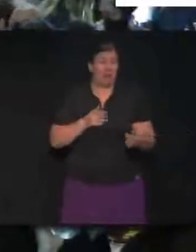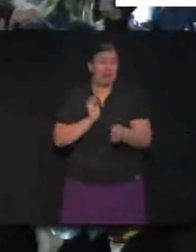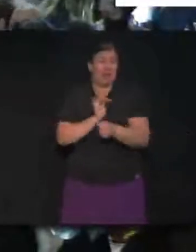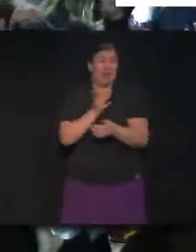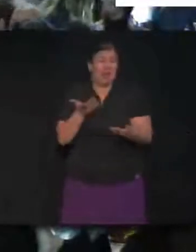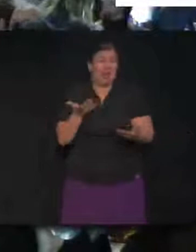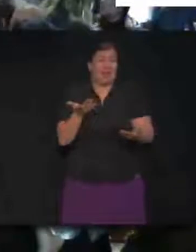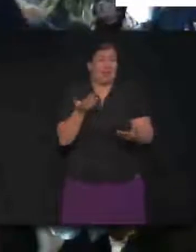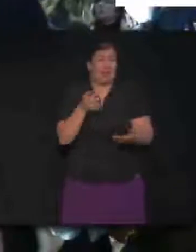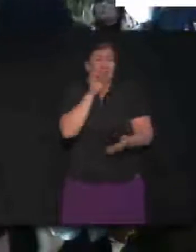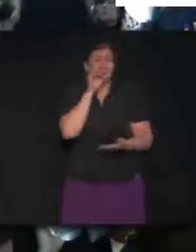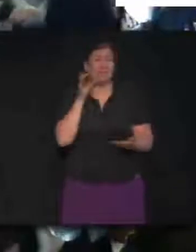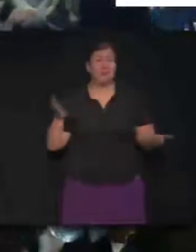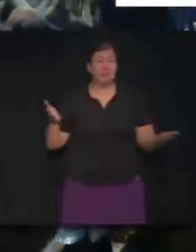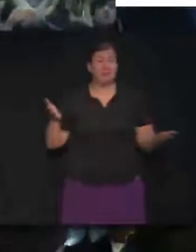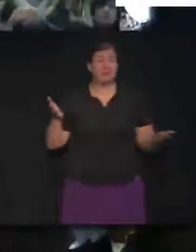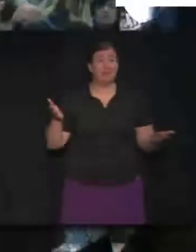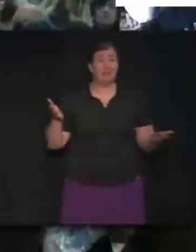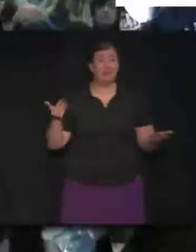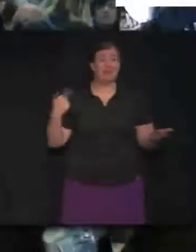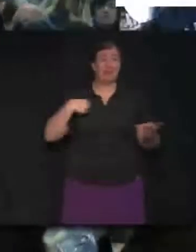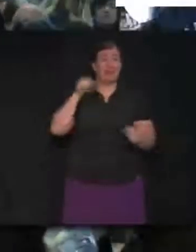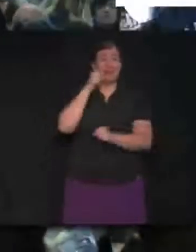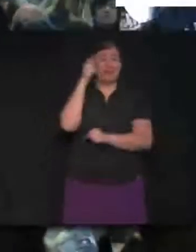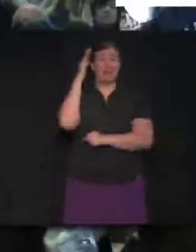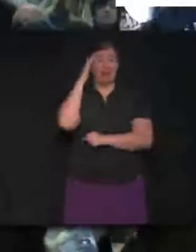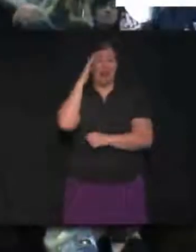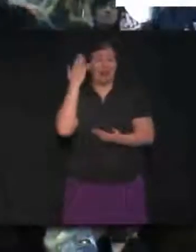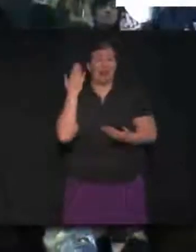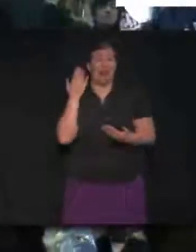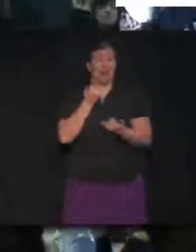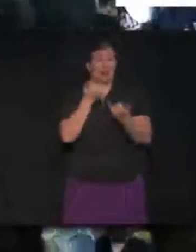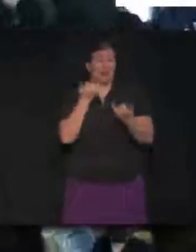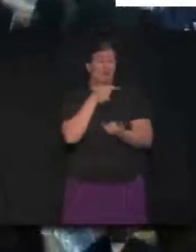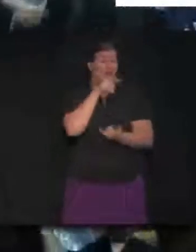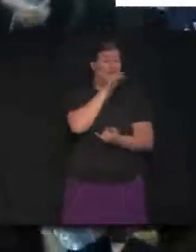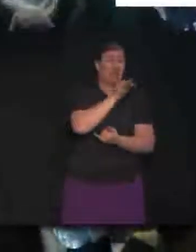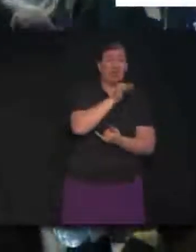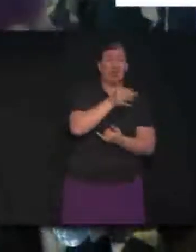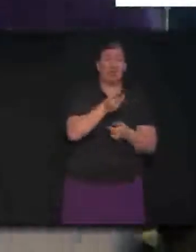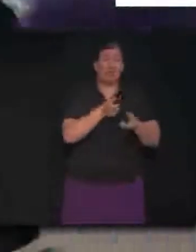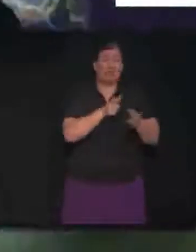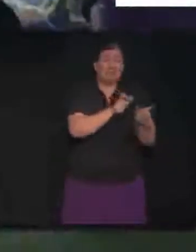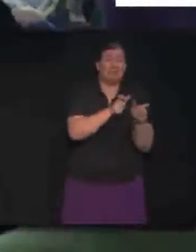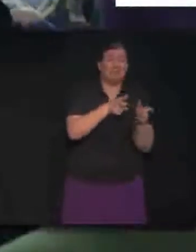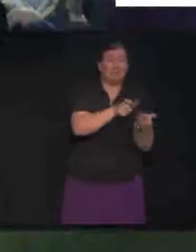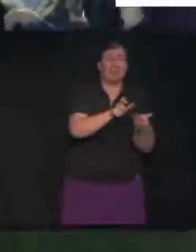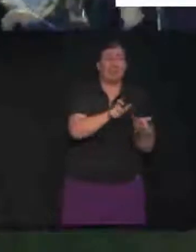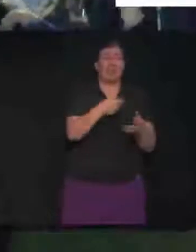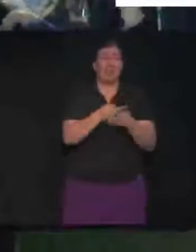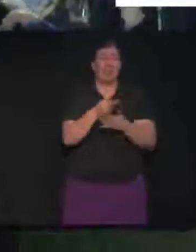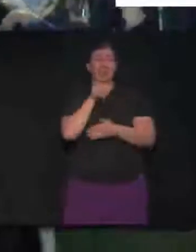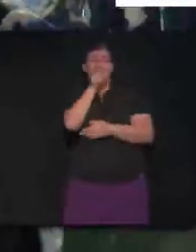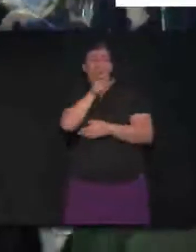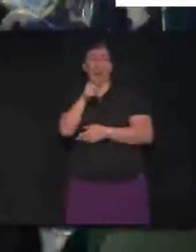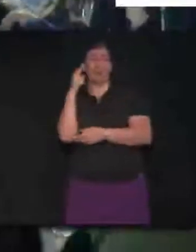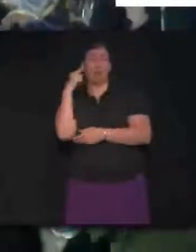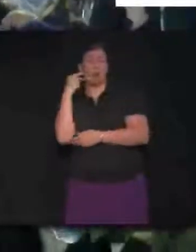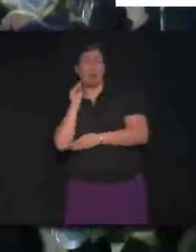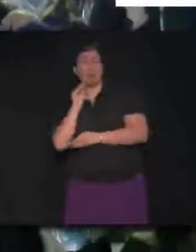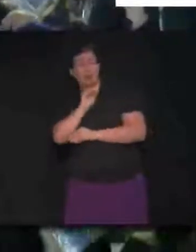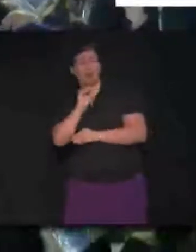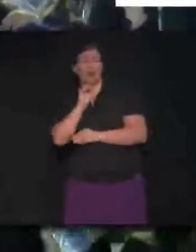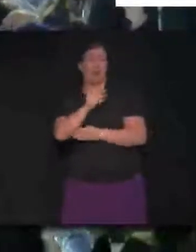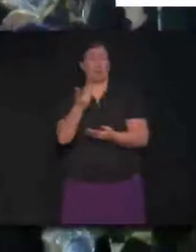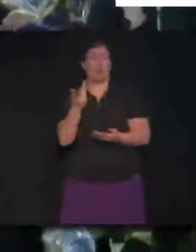Möglichkeit dazu erkennen was manipuliert ist und was nicht auch wenn wir da die Namen von den Leuten reinschreiben also bitte euch verzichtet auf online Abstimmung macht